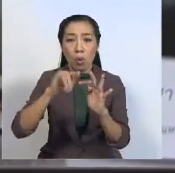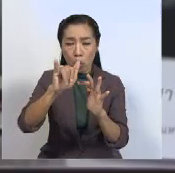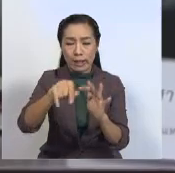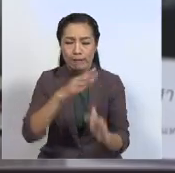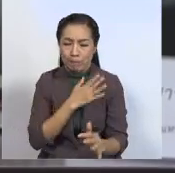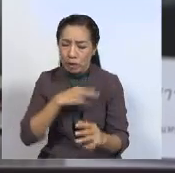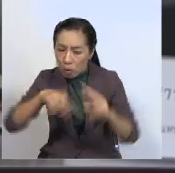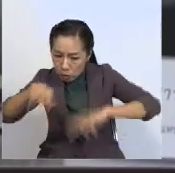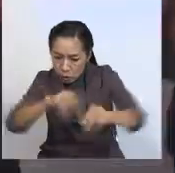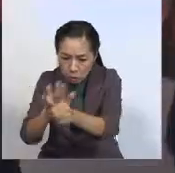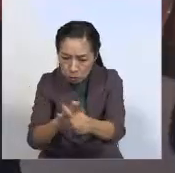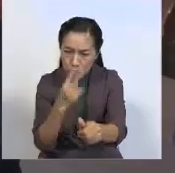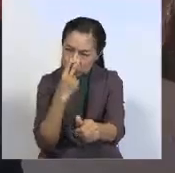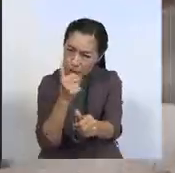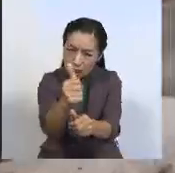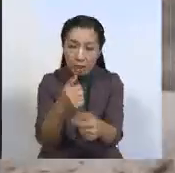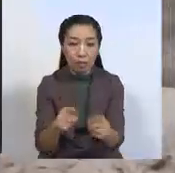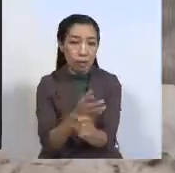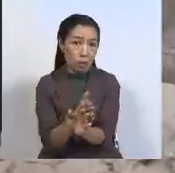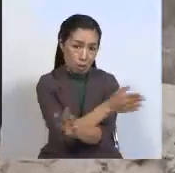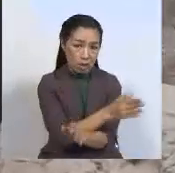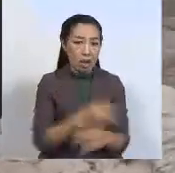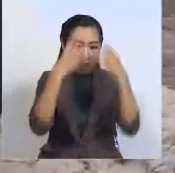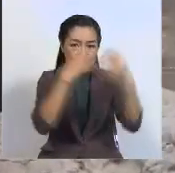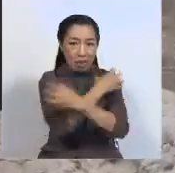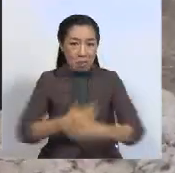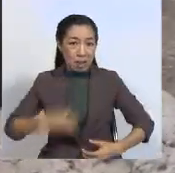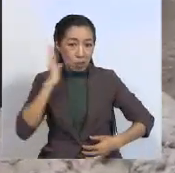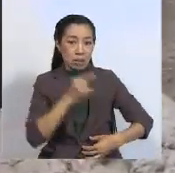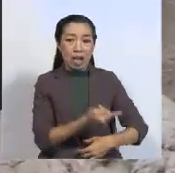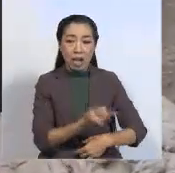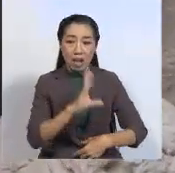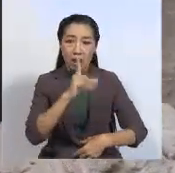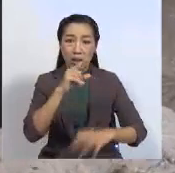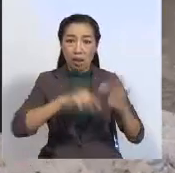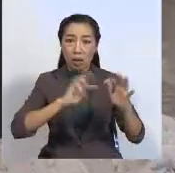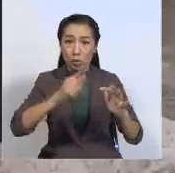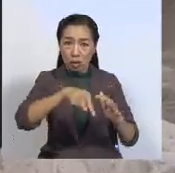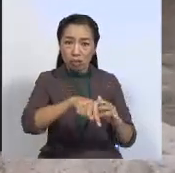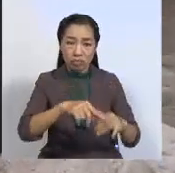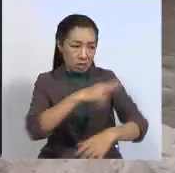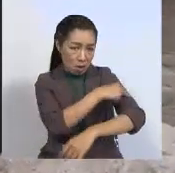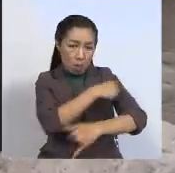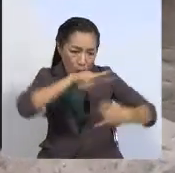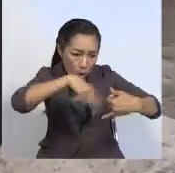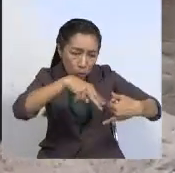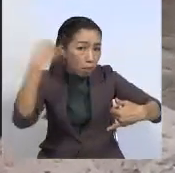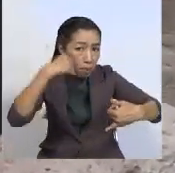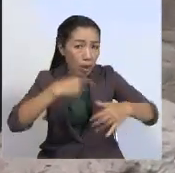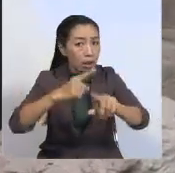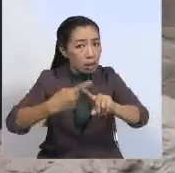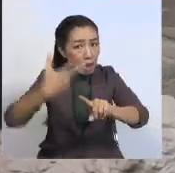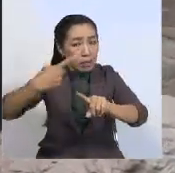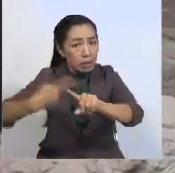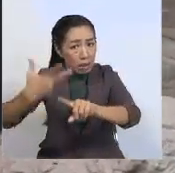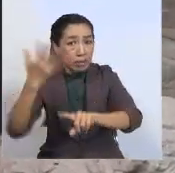คร ับ อ ย่างไรก็ตามก่อนหน้านี้ช่วงได้มีการตรวจสุขภาพเป็นประจำทุกๆ3เดือนและผลเลือดล่าสุดเมื่อเดือนกรกฎาคมปี2562ก็เป็นป